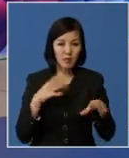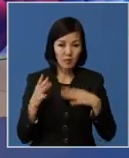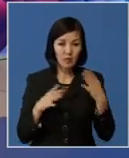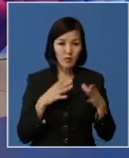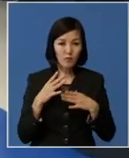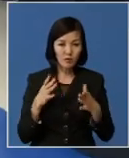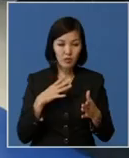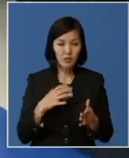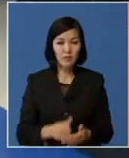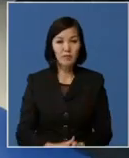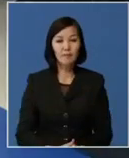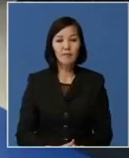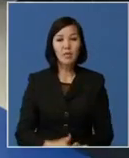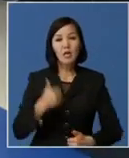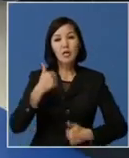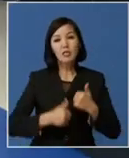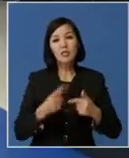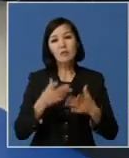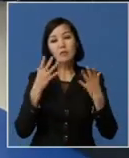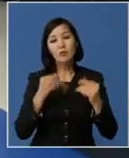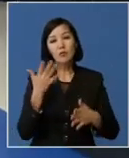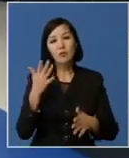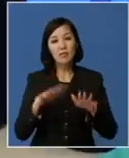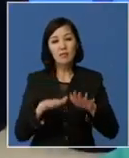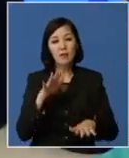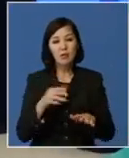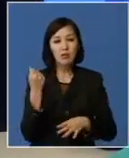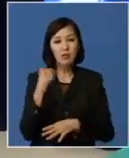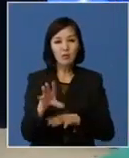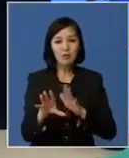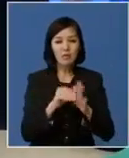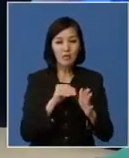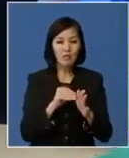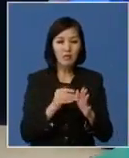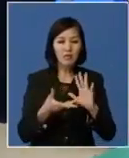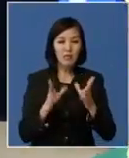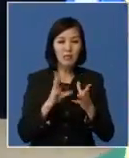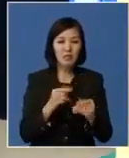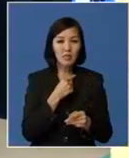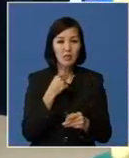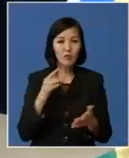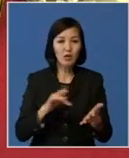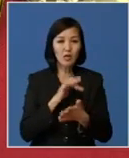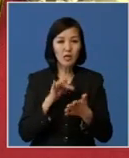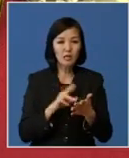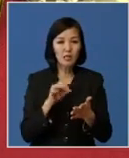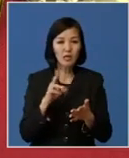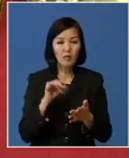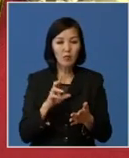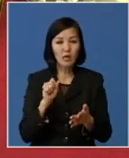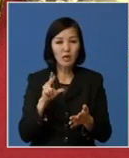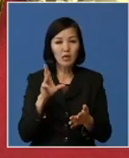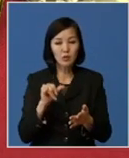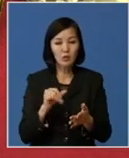тренировка жасаймыз. Жарыстың бірінші күні 5 салмақ дәрежесі бойынша жеңімпаздар анықталды. Нәтижесінде Талдықорған қаласы мен Кербұлақ, Ақсу